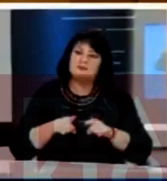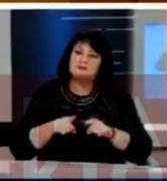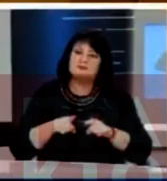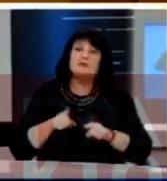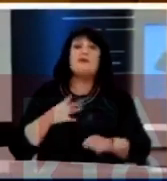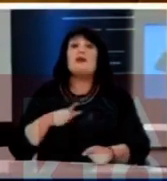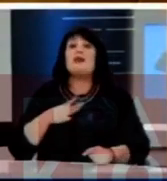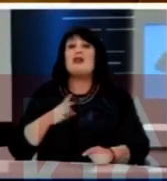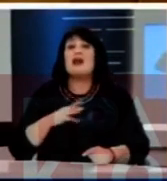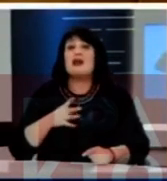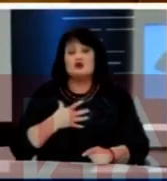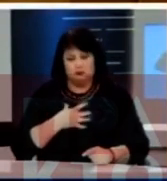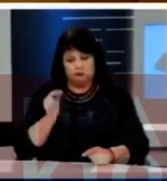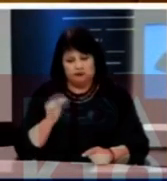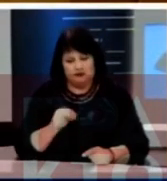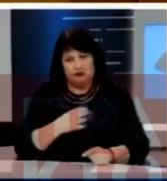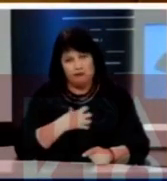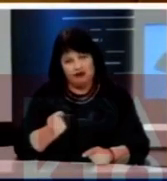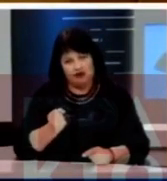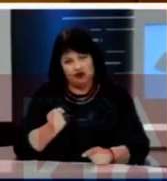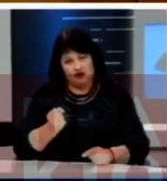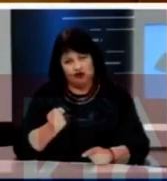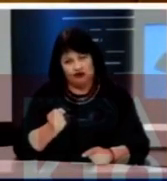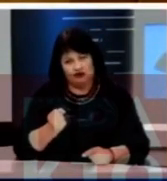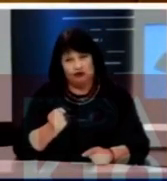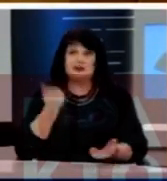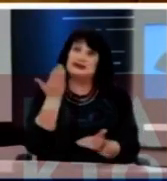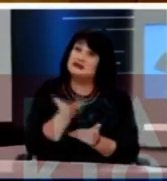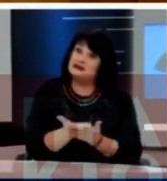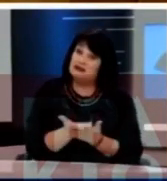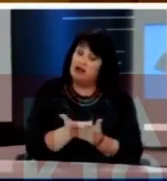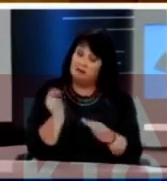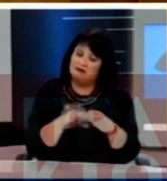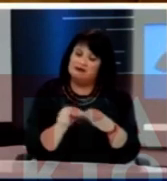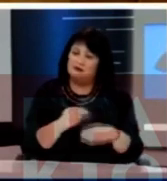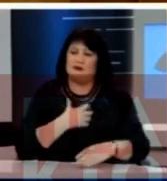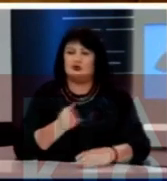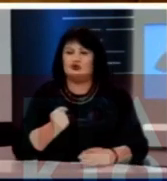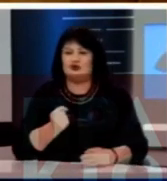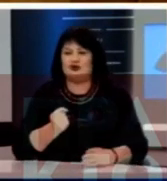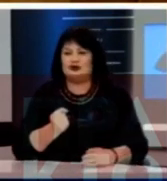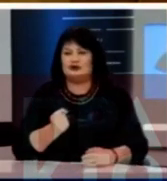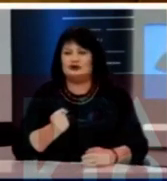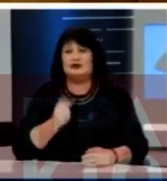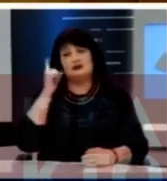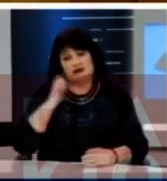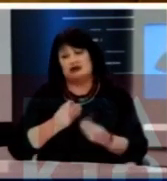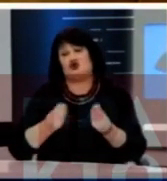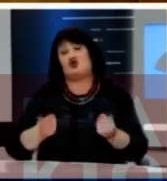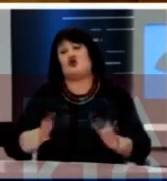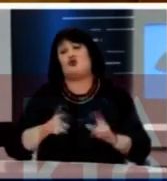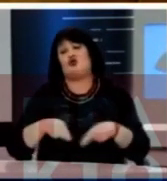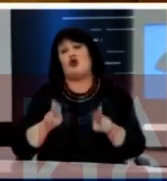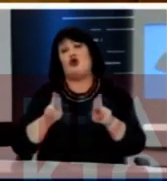Αν κάποιοι θέλουν ψήφο εμπιστοσύνης, αν διεκδικούν την ψήφο εμπιστοσύνης, τότε ξέρουν και το